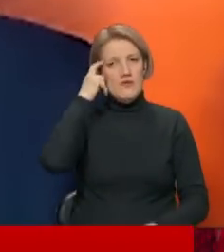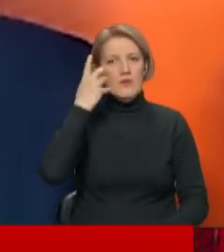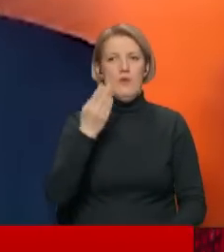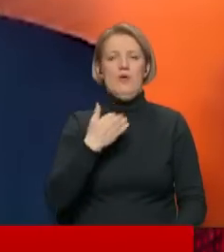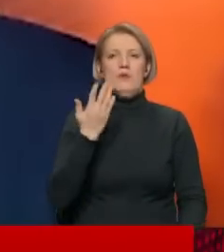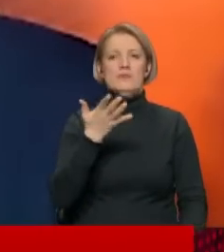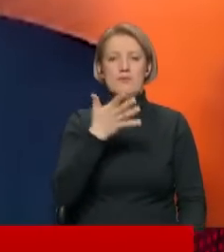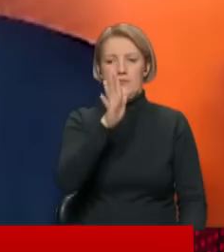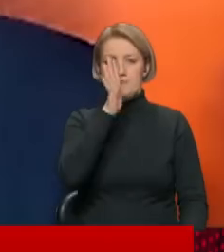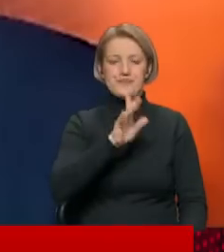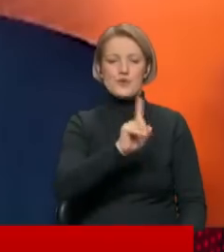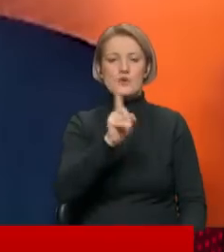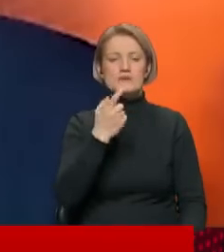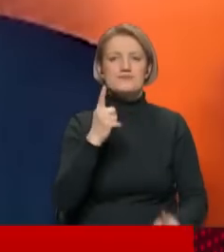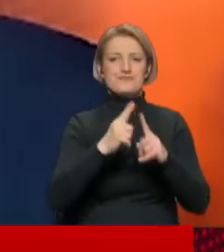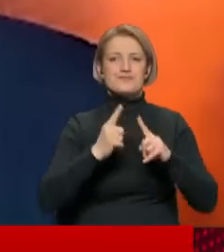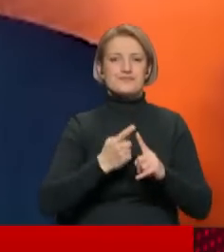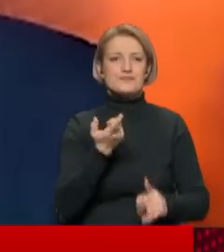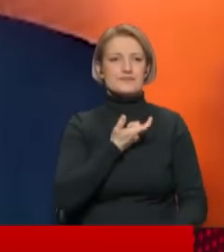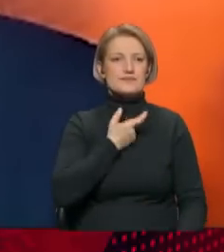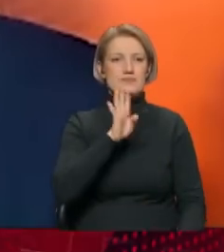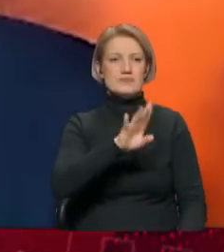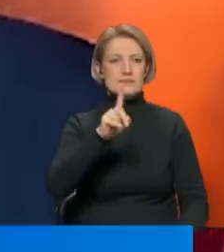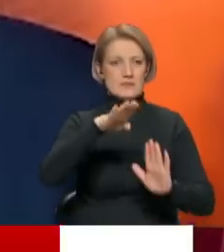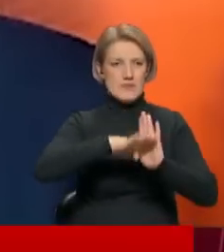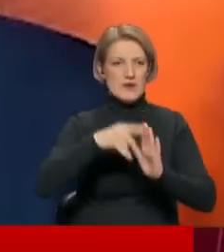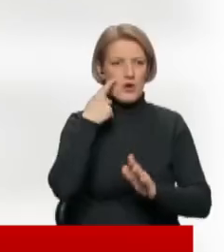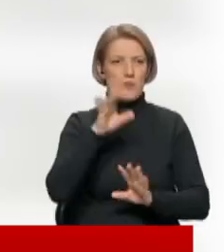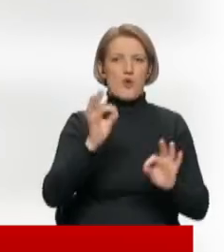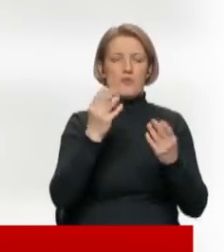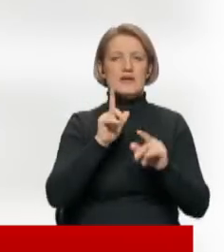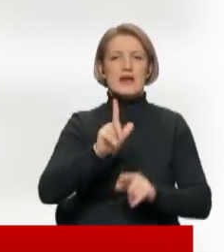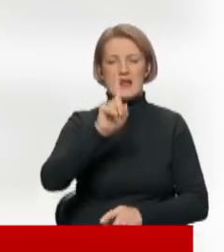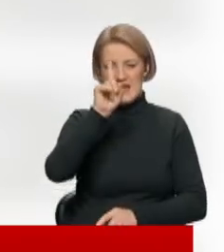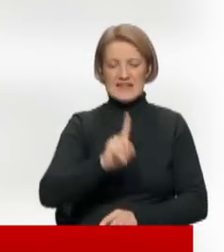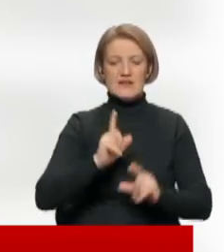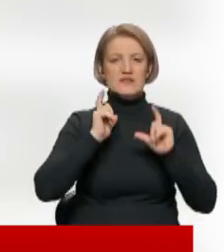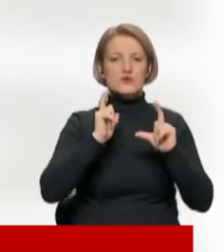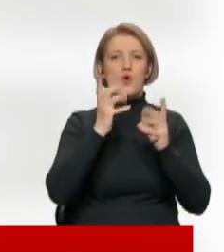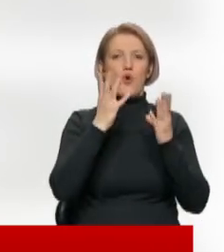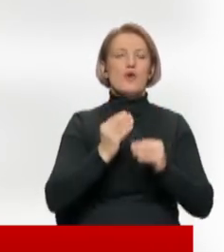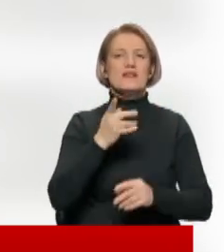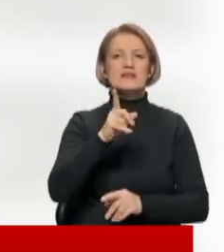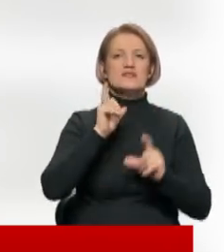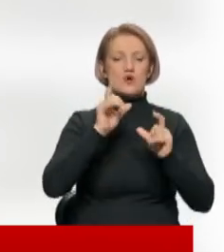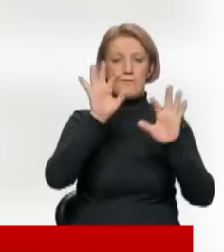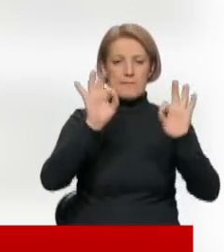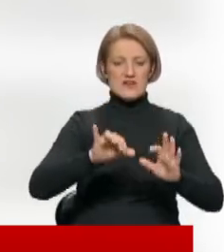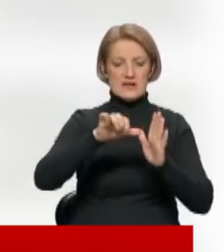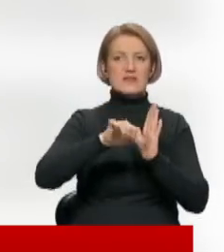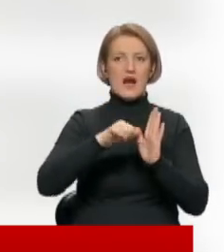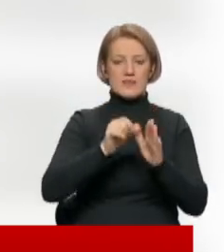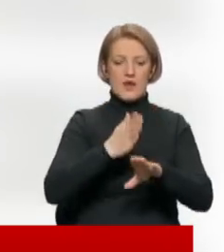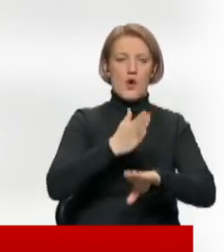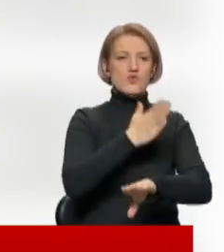olamaz 5510 sayılı yasanın 41 maddesine göre böyle ilk defa sigortalı olanların sigortalılık başlangıç